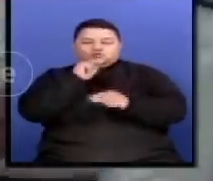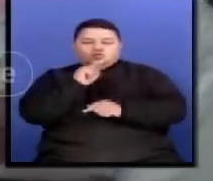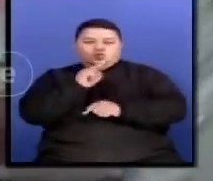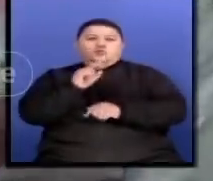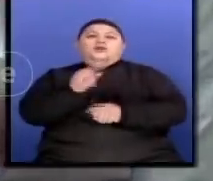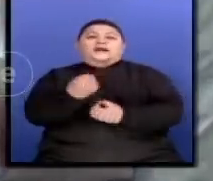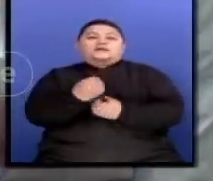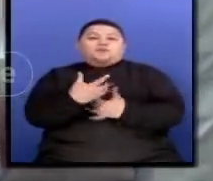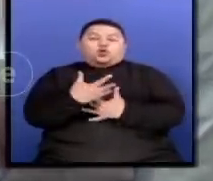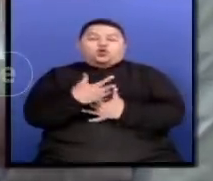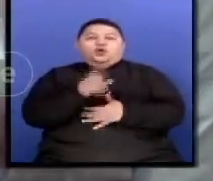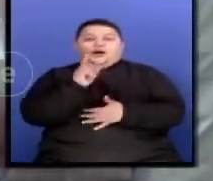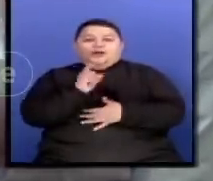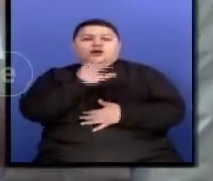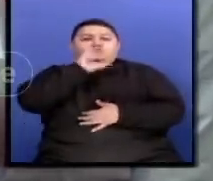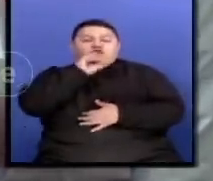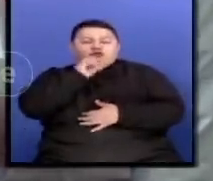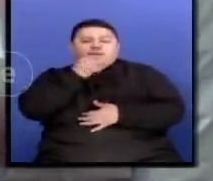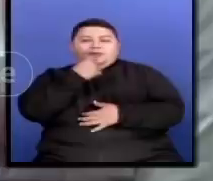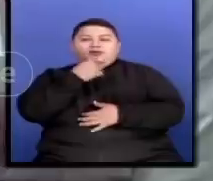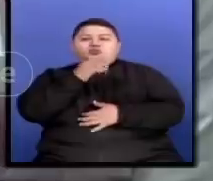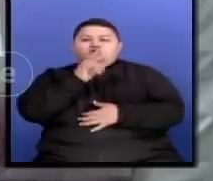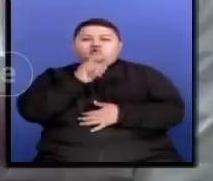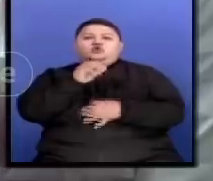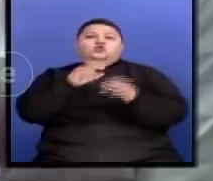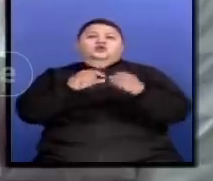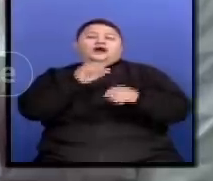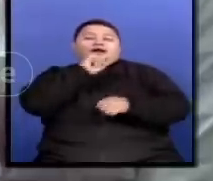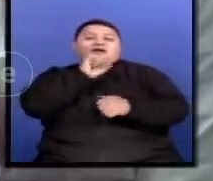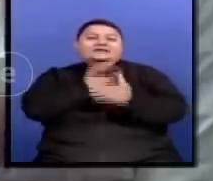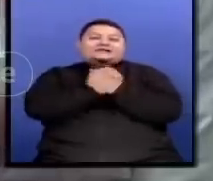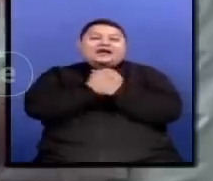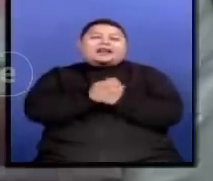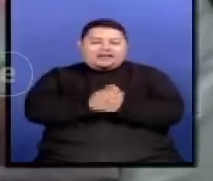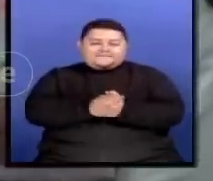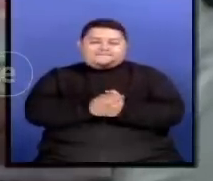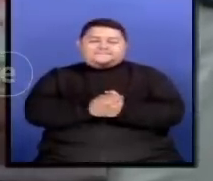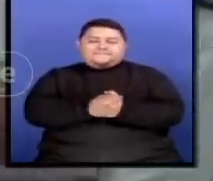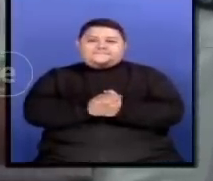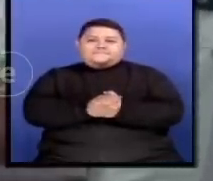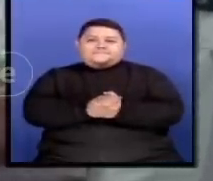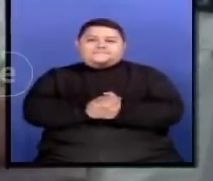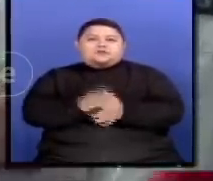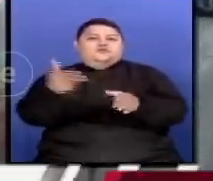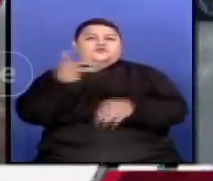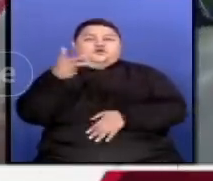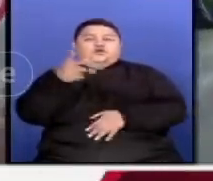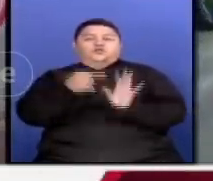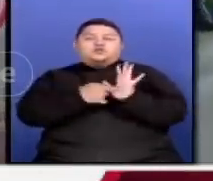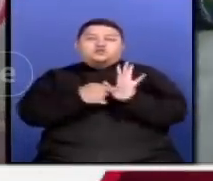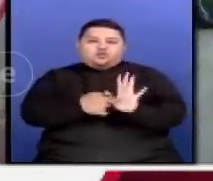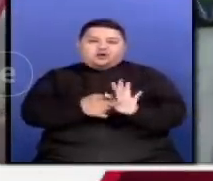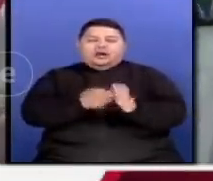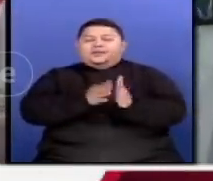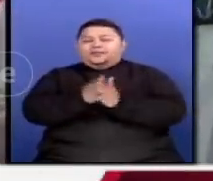ucapan salam Pondok Pesantren Al-Zaitun, Indramayu, Jawa Barat. Video tersebut memperlihatkan pemimpin